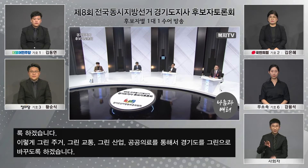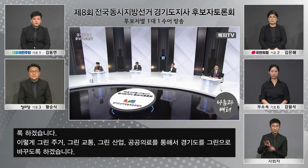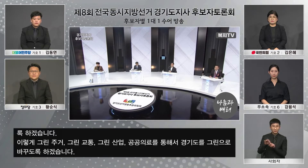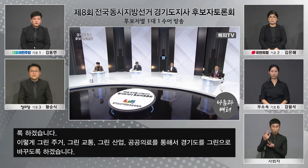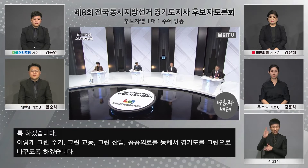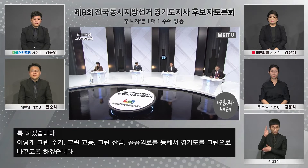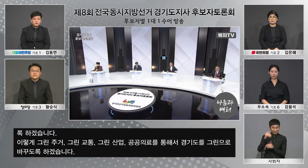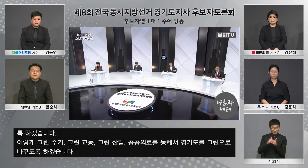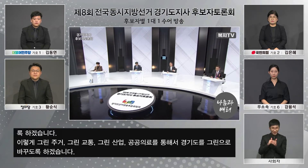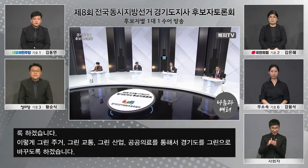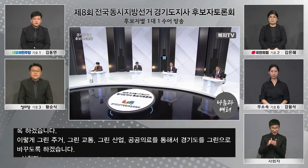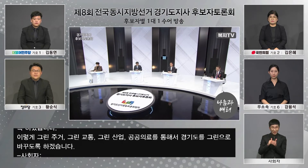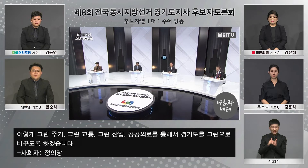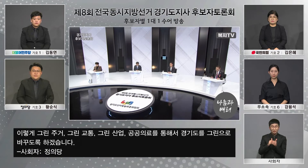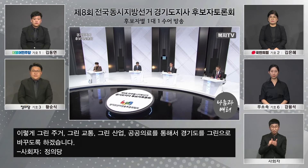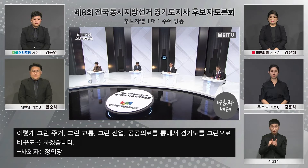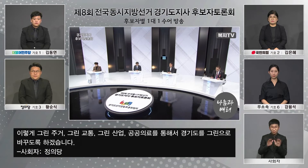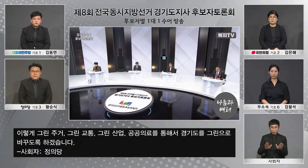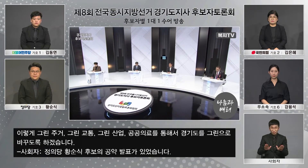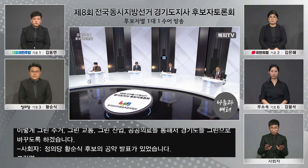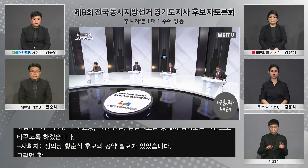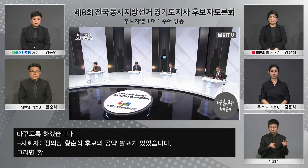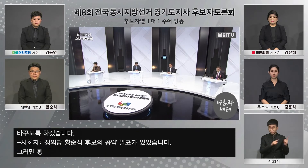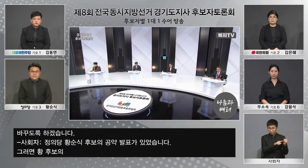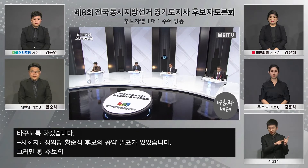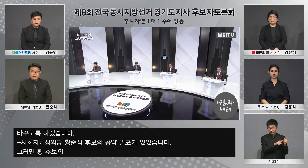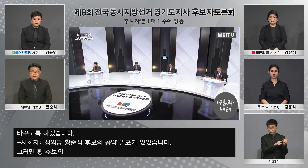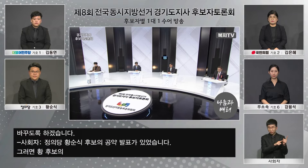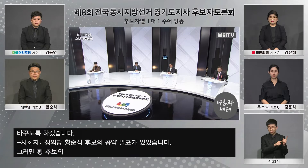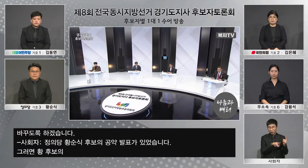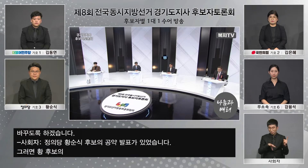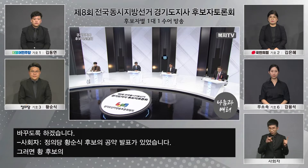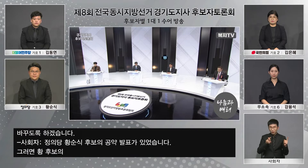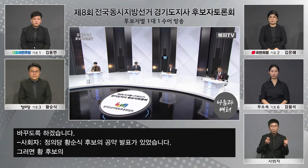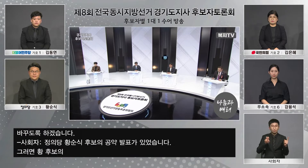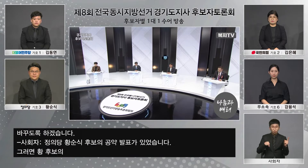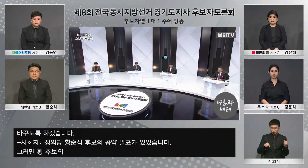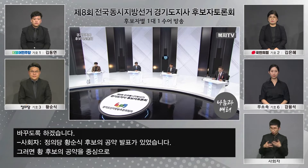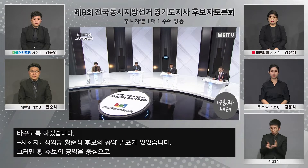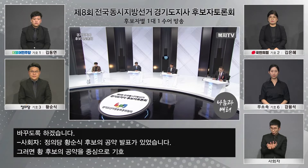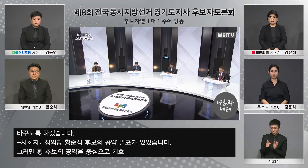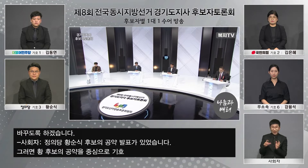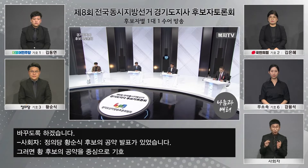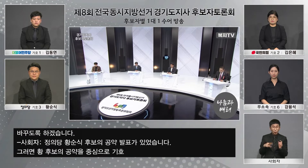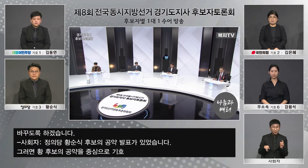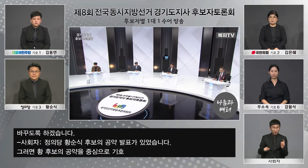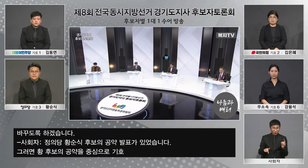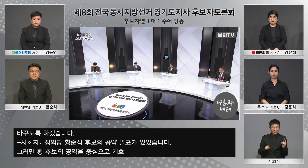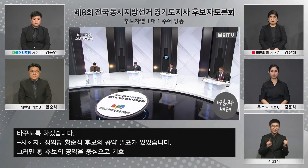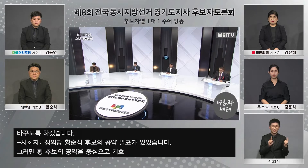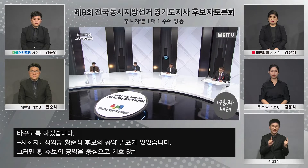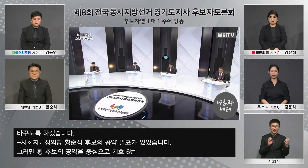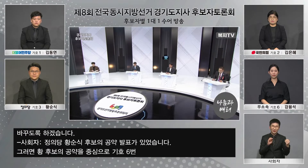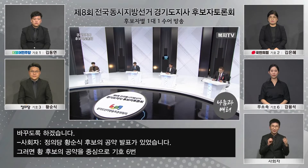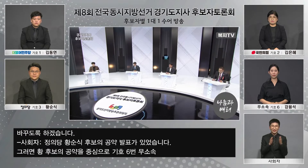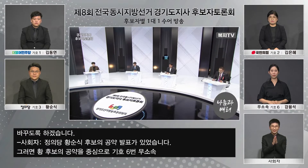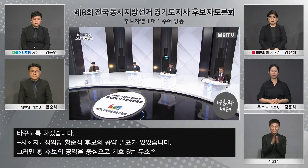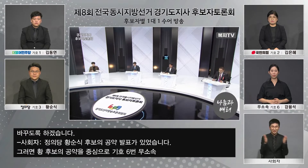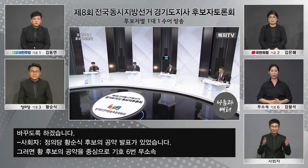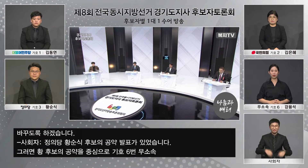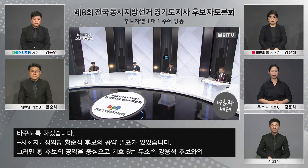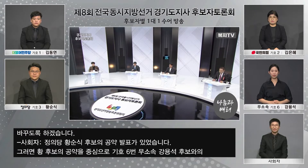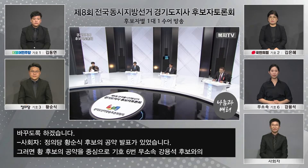있었습니다. 그러면 황 후보의 공약을 중심으로 기호 6번 무소속 강영석 후보와의 1대1 자유토론